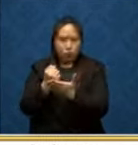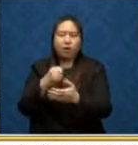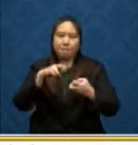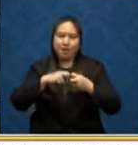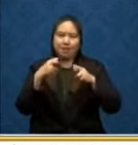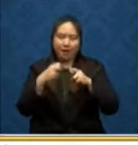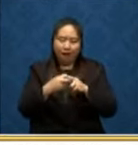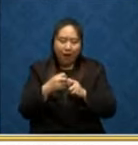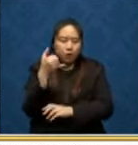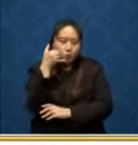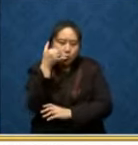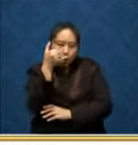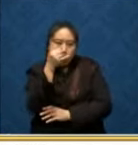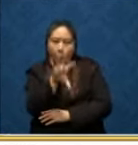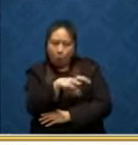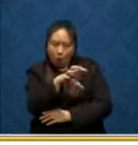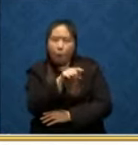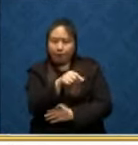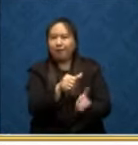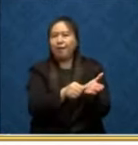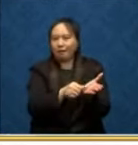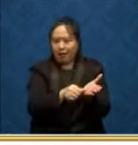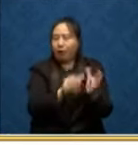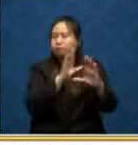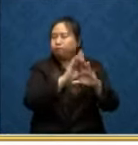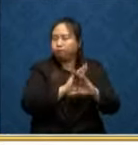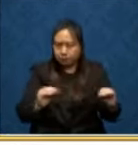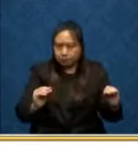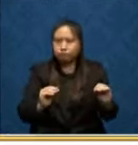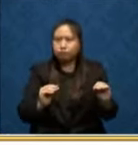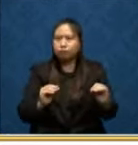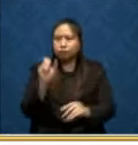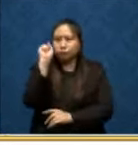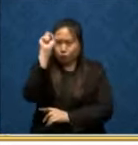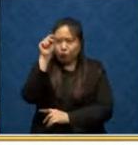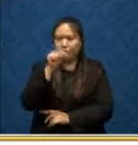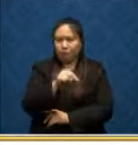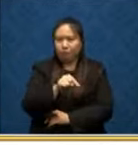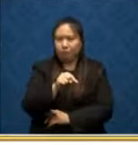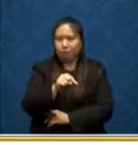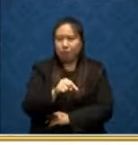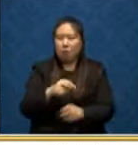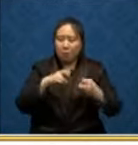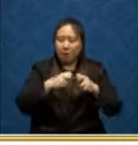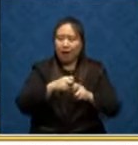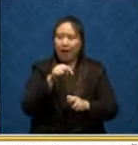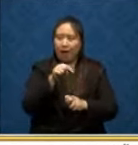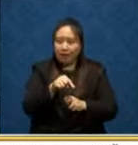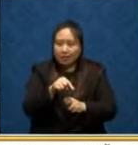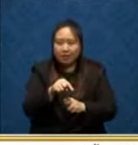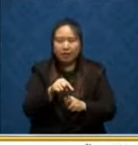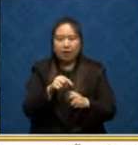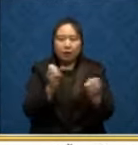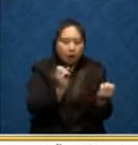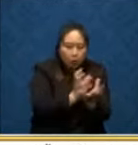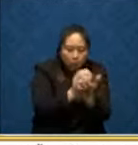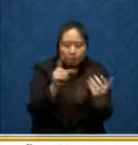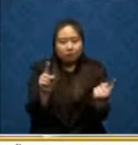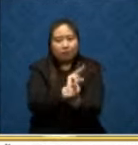แก๊ง CallCenterให้หมดไปโดยเร็วที่สุดก่อนที่ปัญหาแก๊ง Call Centerนี้จะบ่อนทำลาย